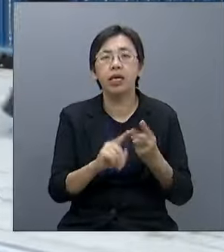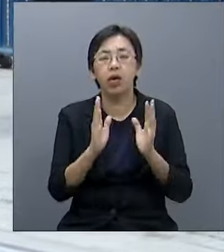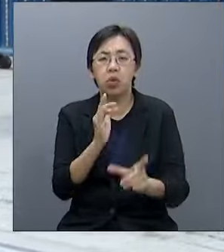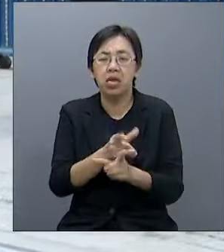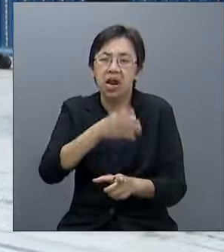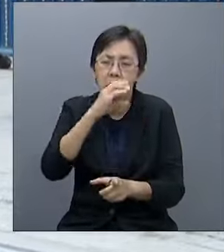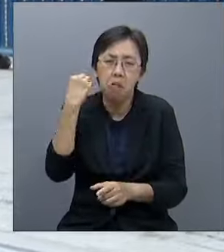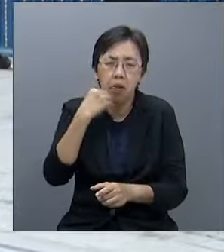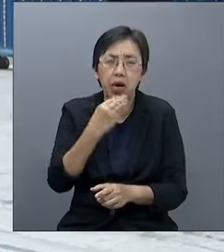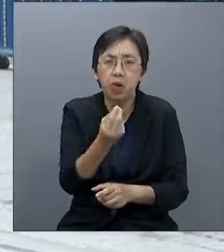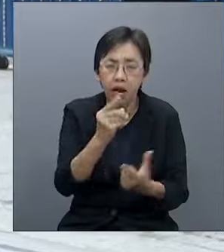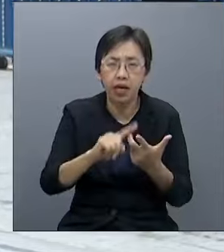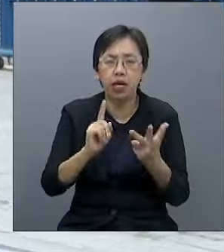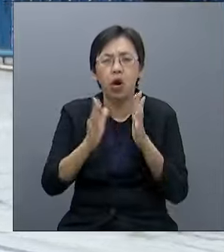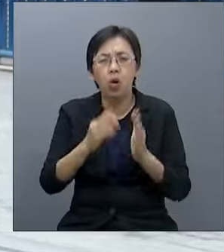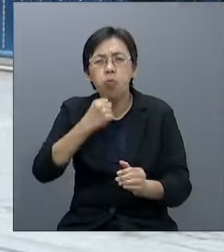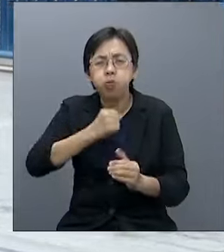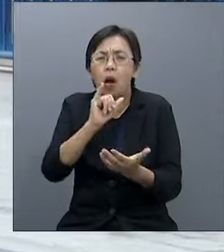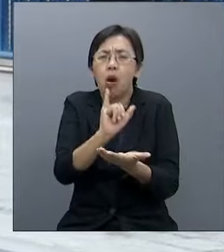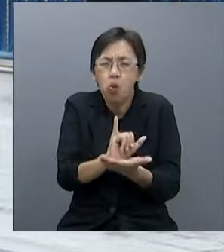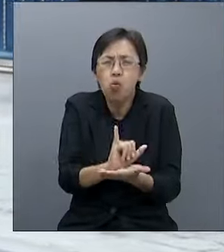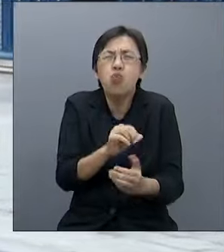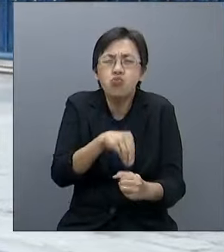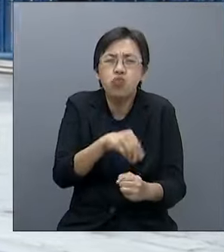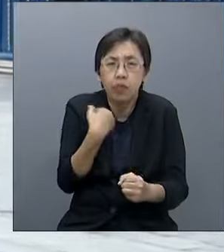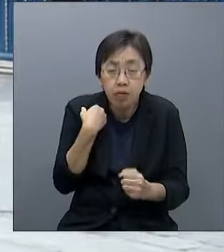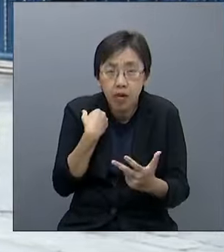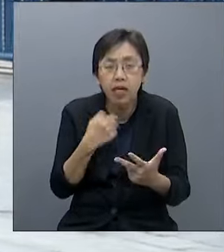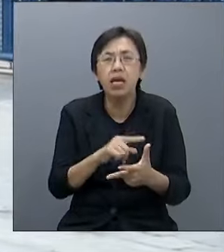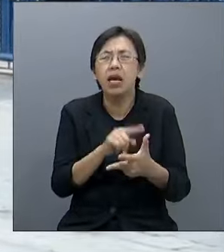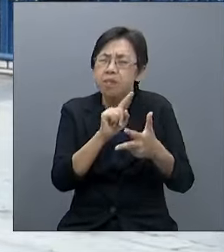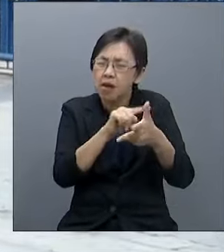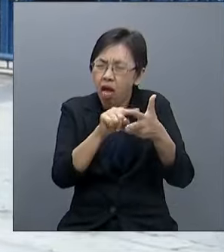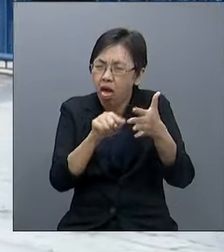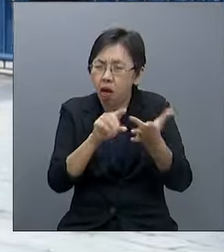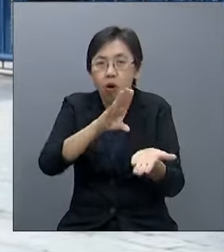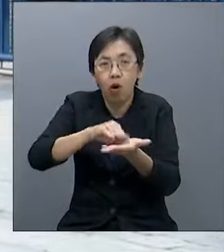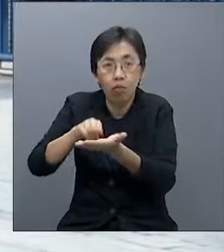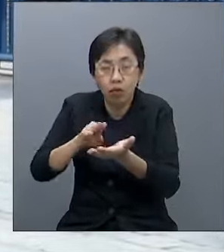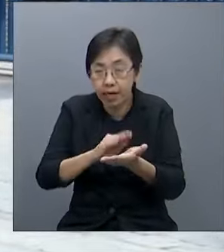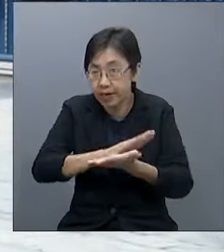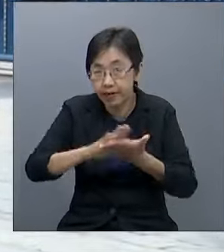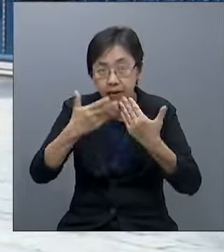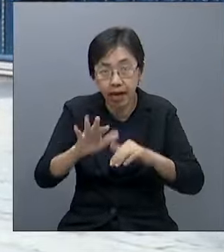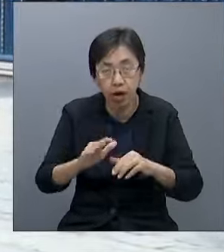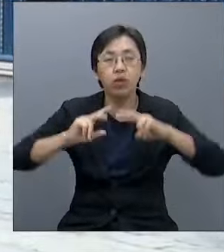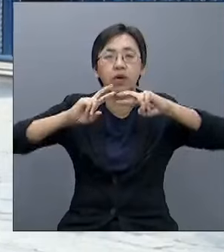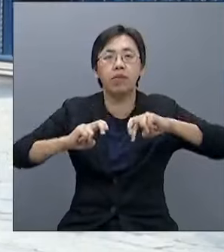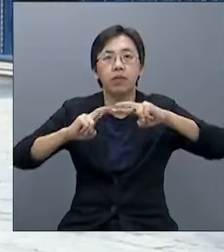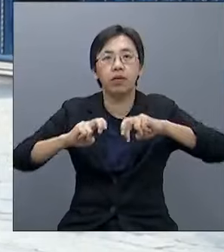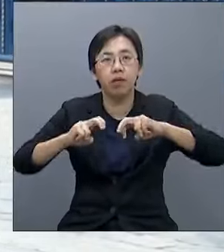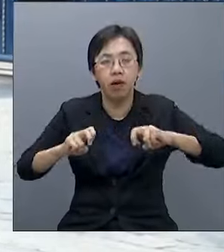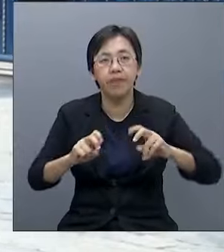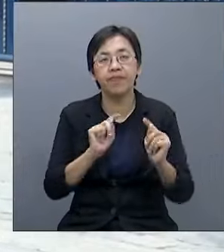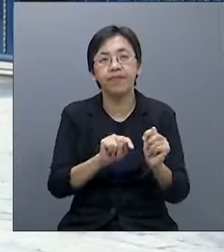คนเรามีผู้สูงอายุที่ติดเตียงไหมหรือมีผู้ช่วยยงที่ขาดพันธุ์ท่วมไหวเพราะฉะนั้นพอทำเสร็จแล้วเนี่ยเขาก็จะเริ่มมาวิเคราะห์หลายตำบลเนี่ย